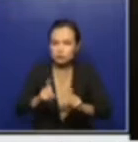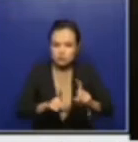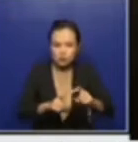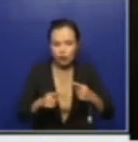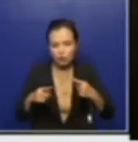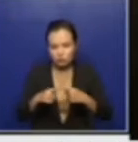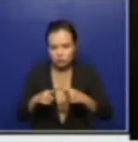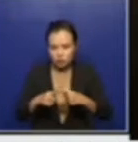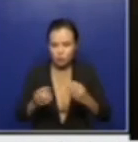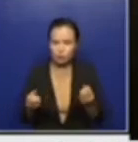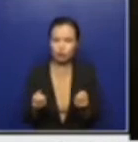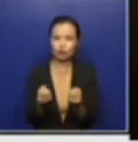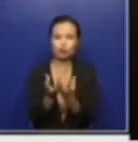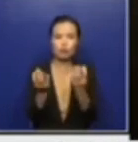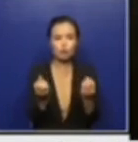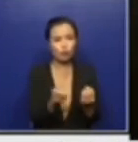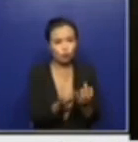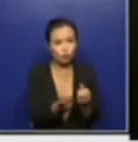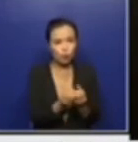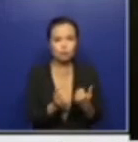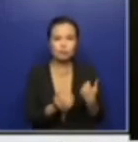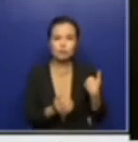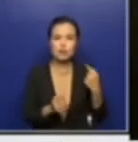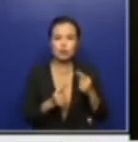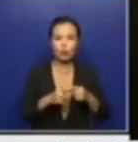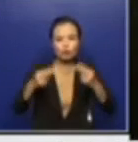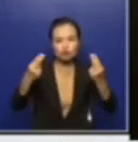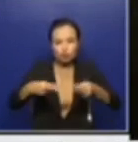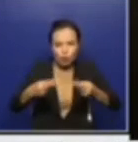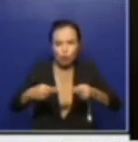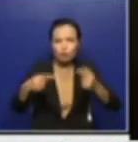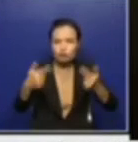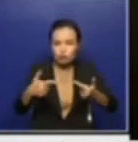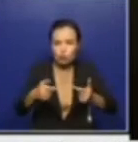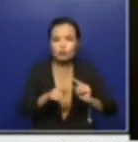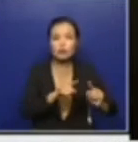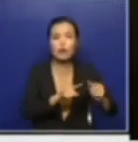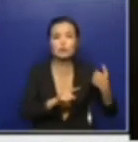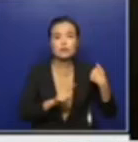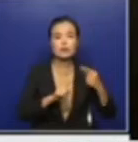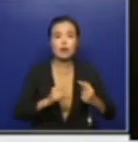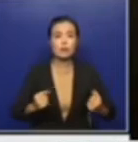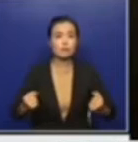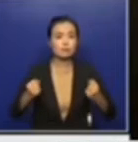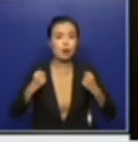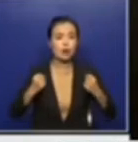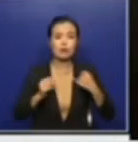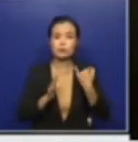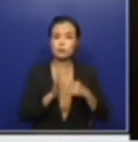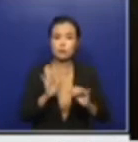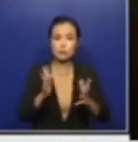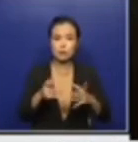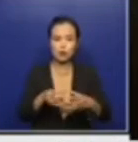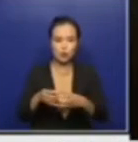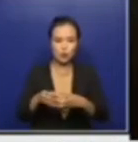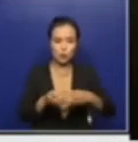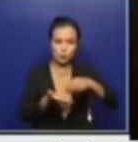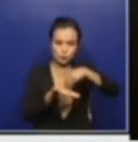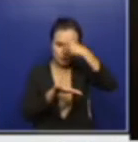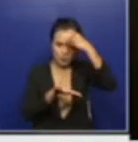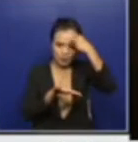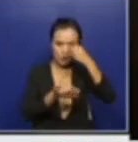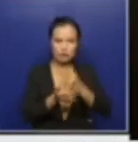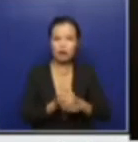อเสียชีวิตและมีการหนองเลือดแต่พลังบริสุทธิ์พลังนักศึกษาเข